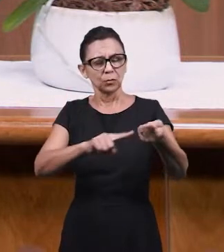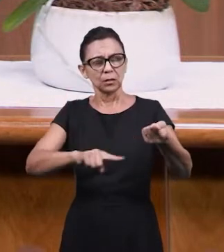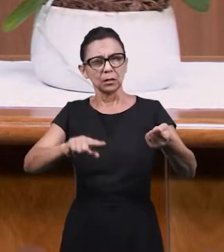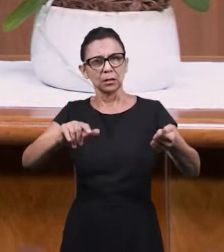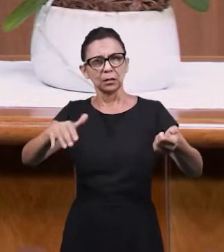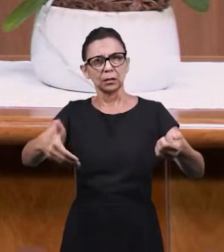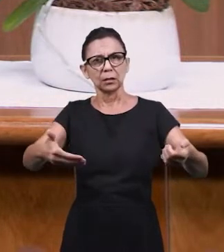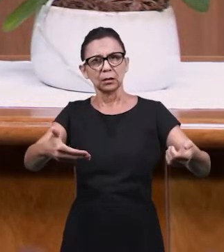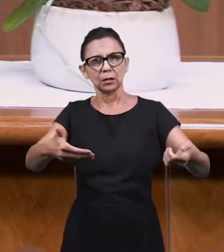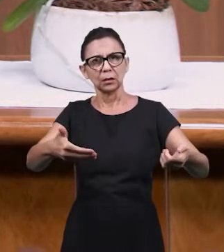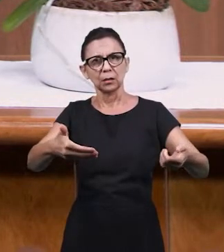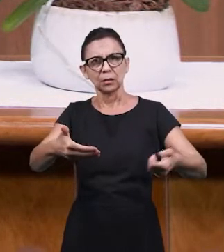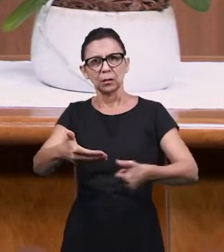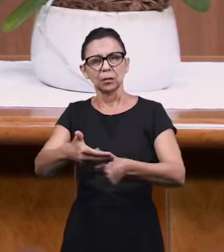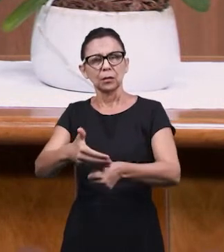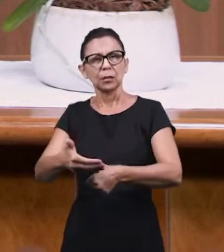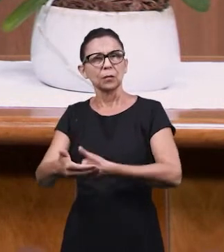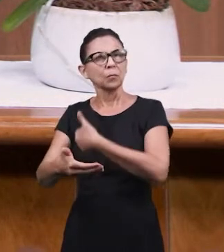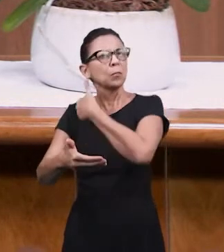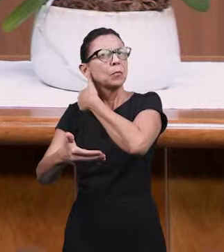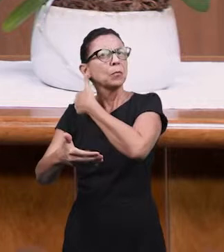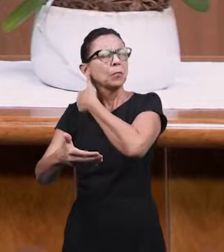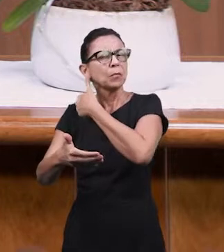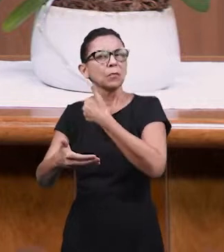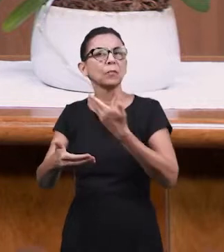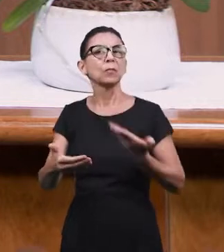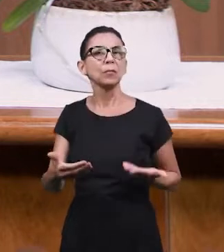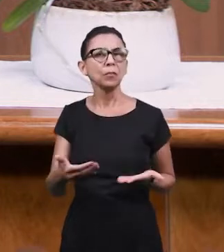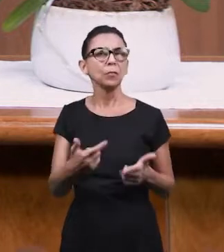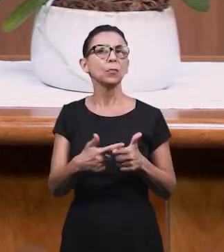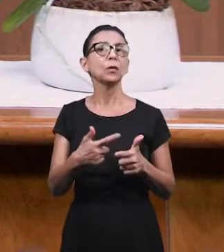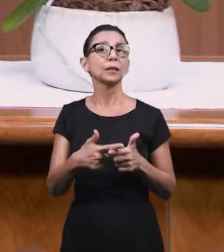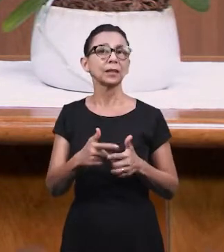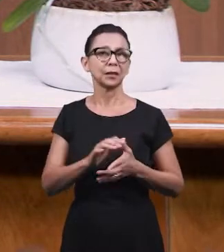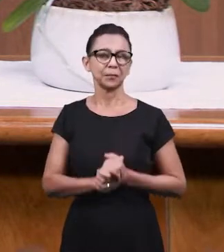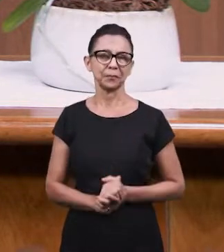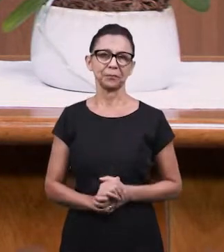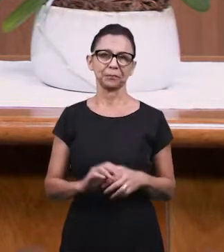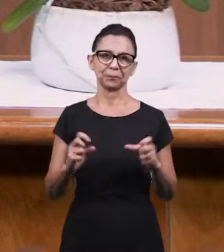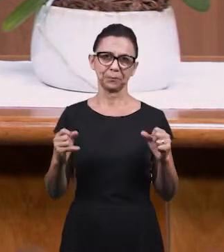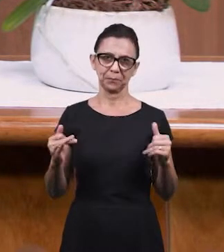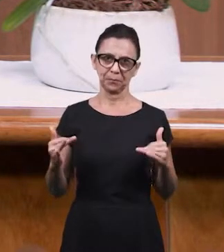Donc ça signifiait que le sacrificateur,